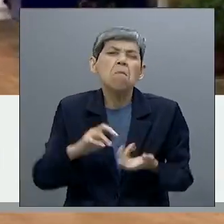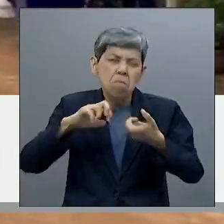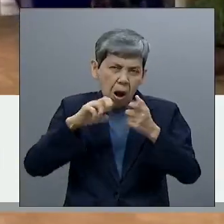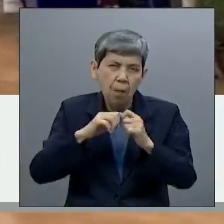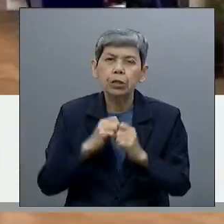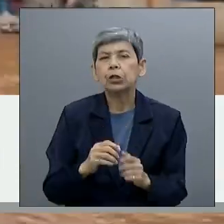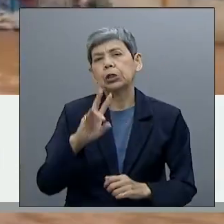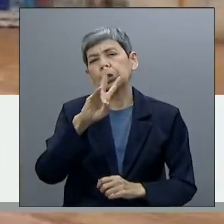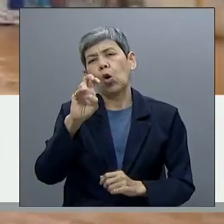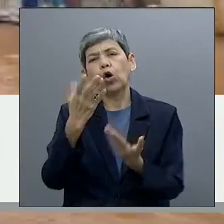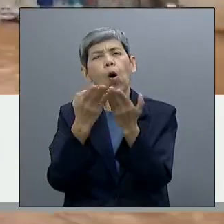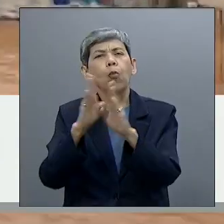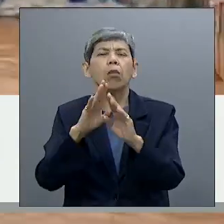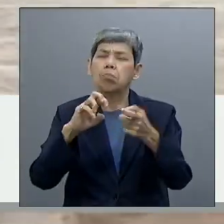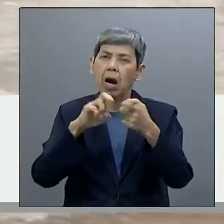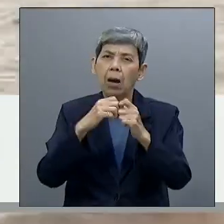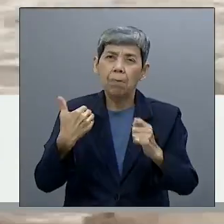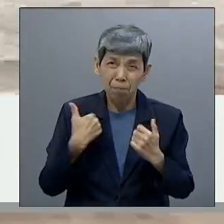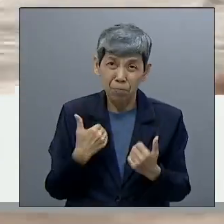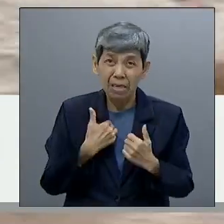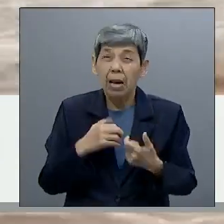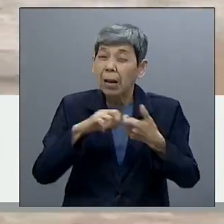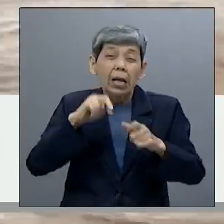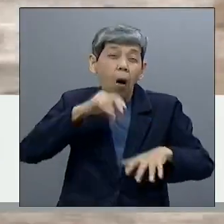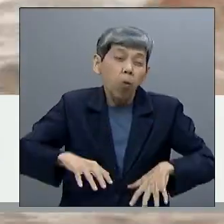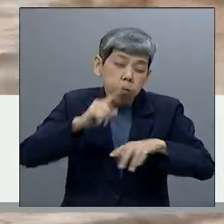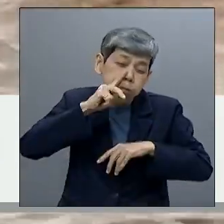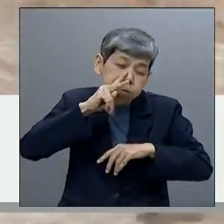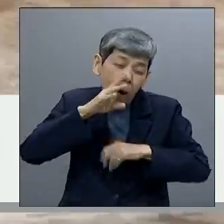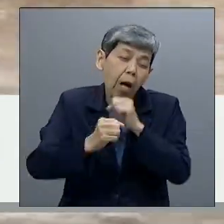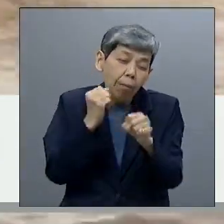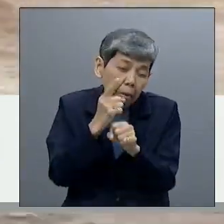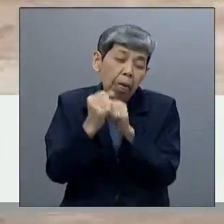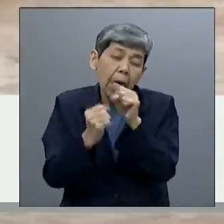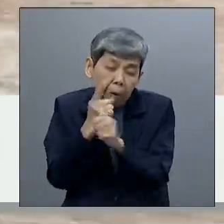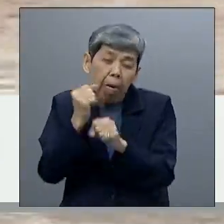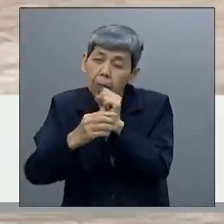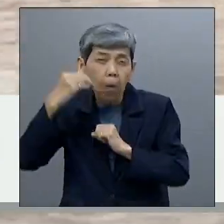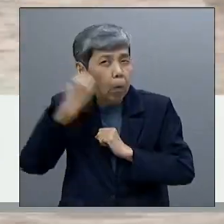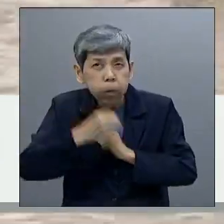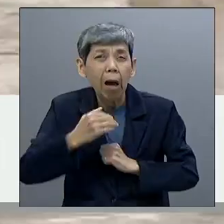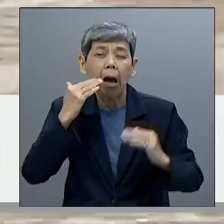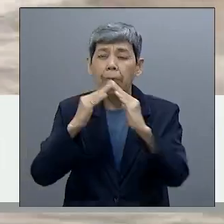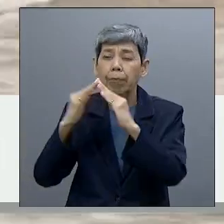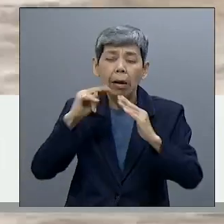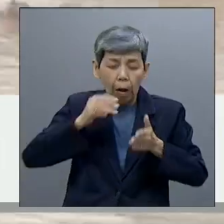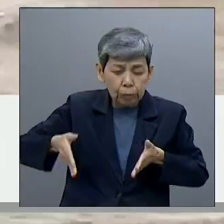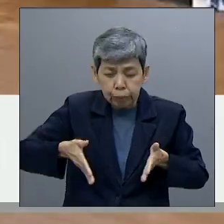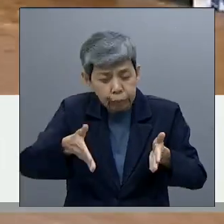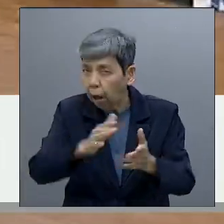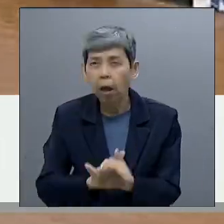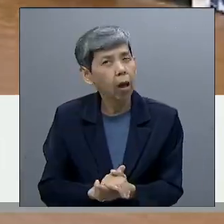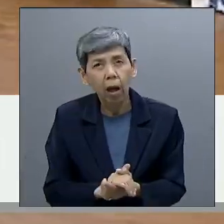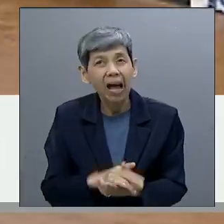กว่า700ครอบครัวค่ะชาวบ้านบอกว่าประสบกับน้ำท่วมซ้ำซากทุกปีปีละหลายครั้งบ้านเรือนที่อยู่ติดแม่น้ำป่าสัก